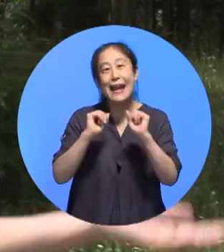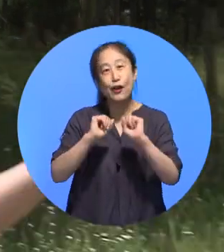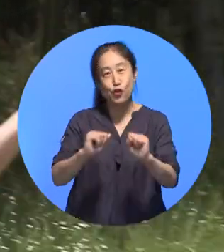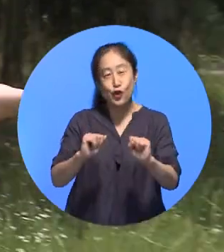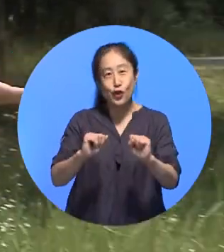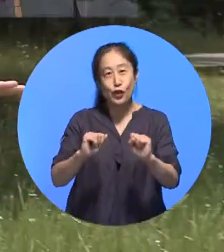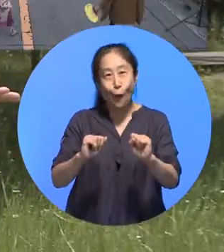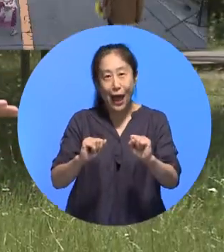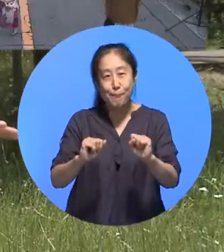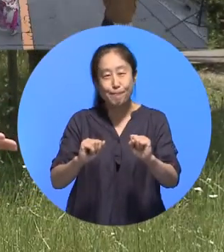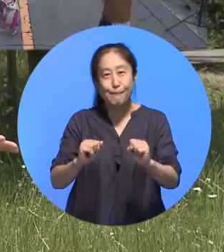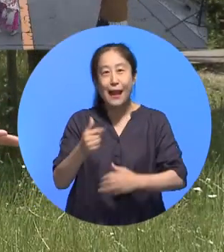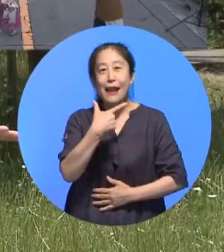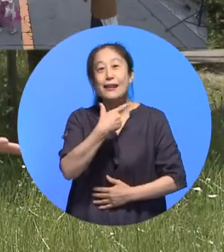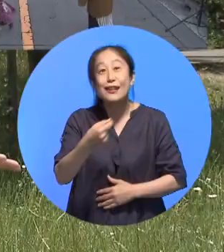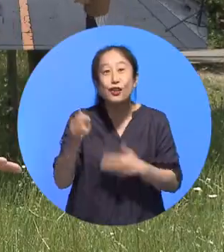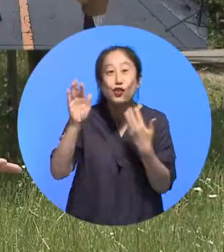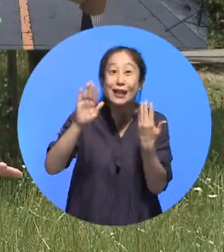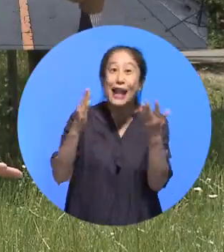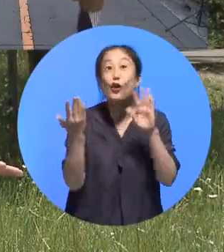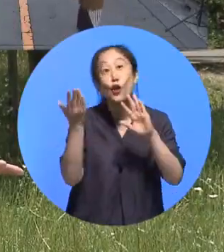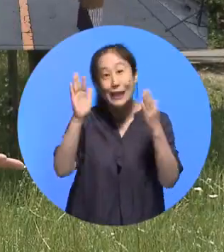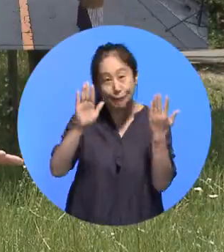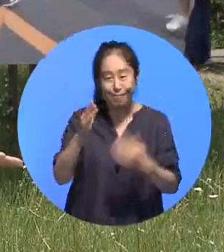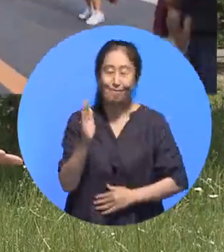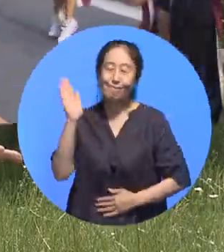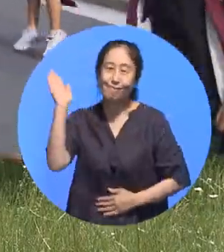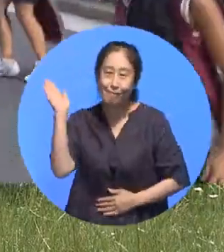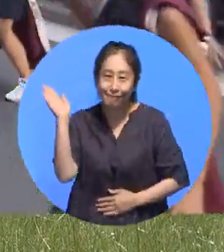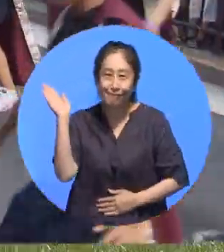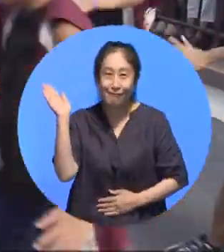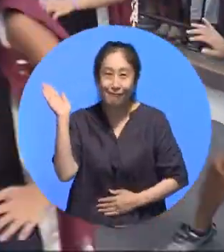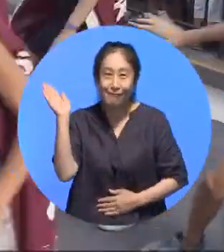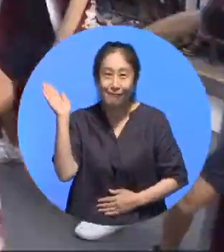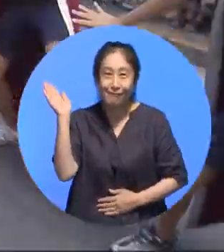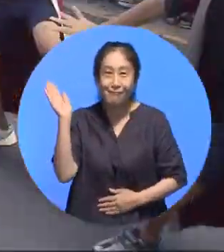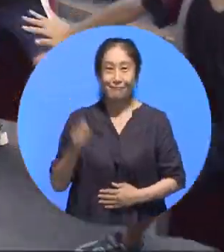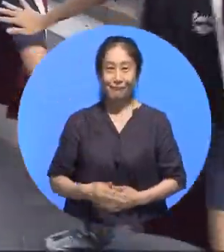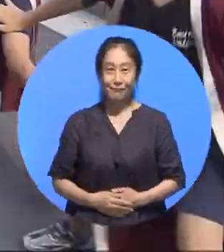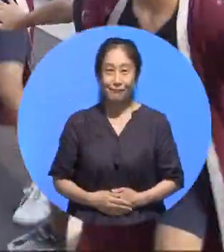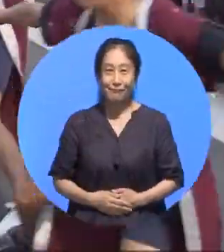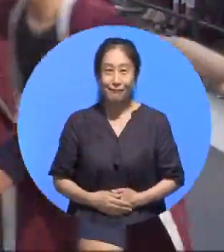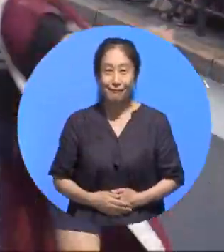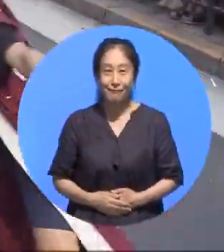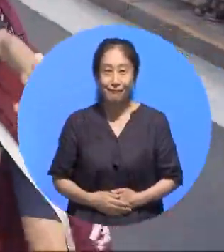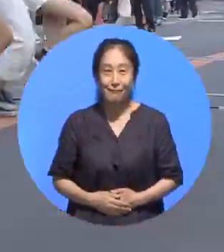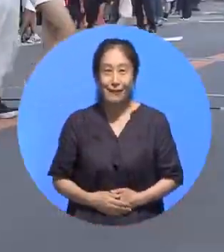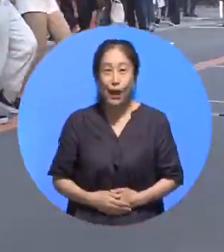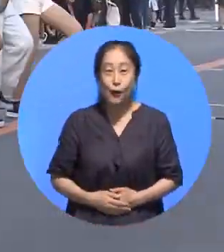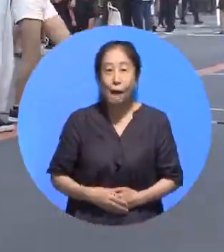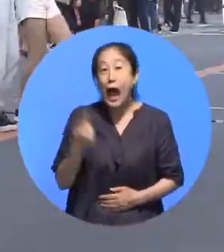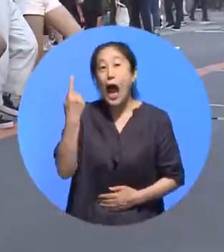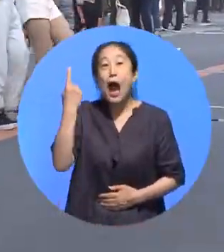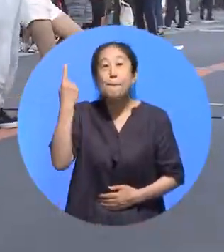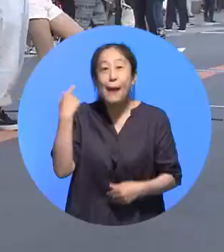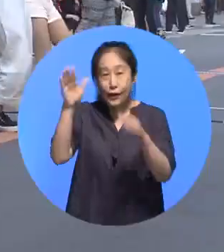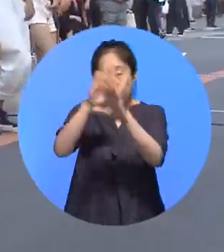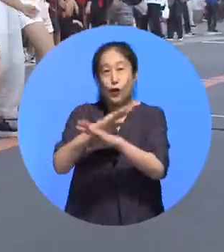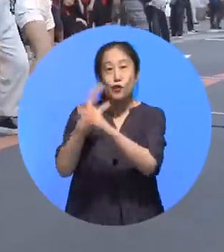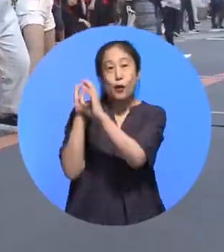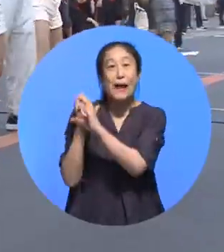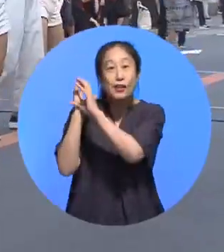のが水田踊りです踊は